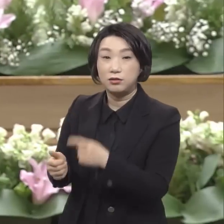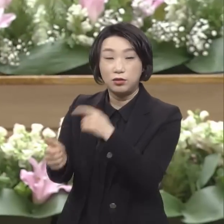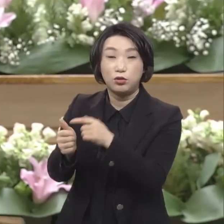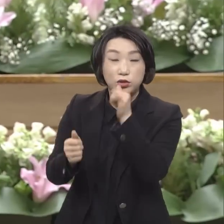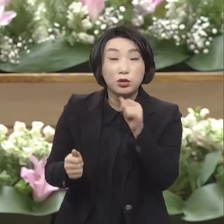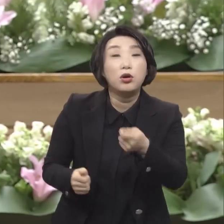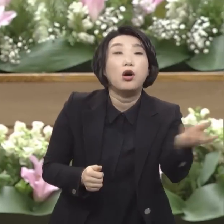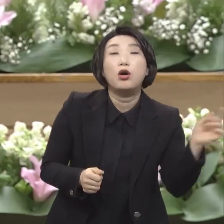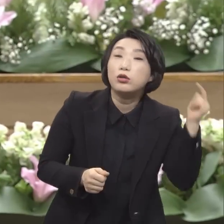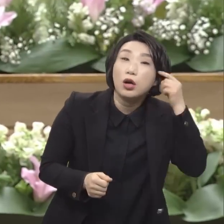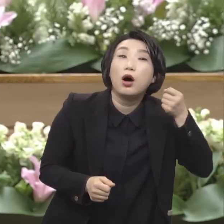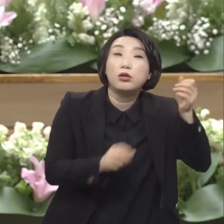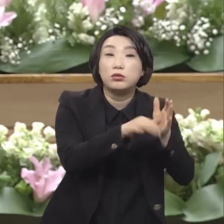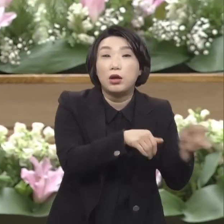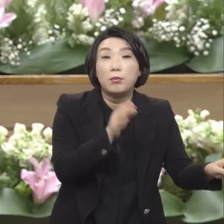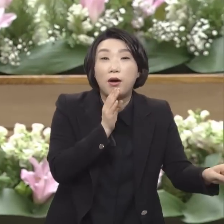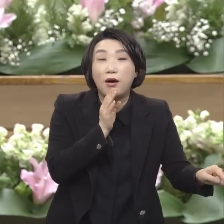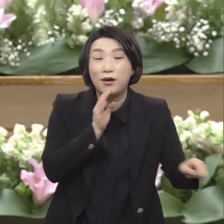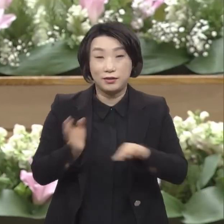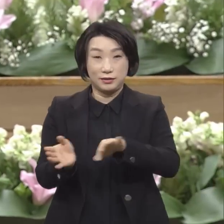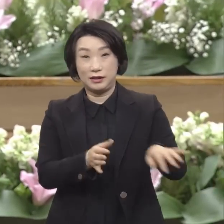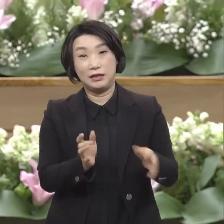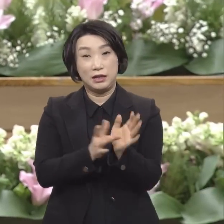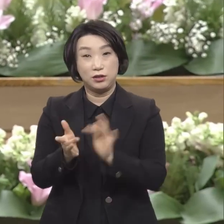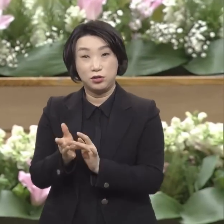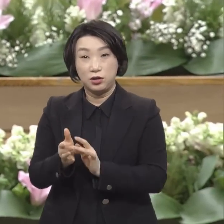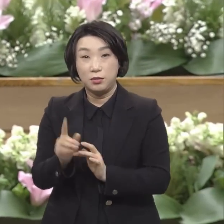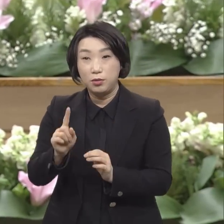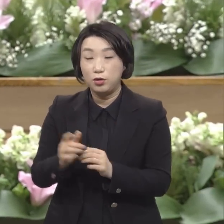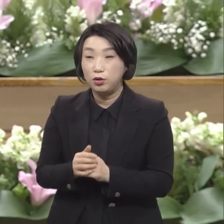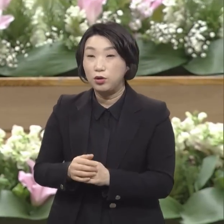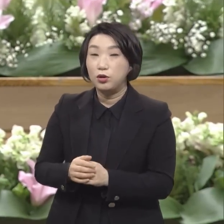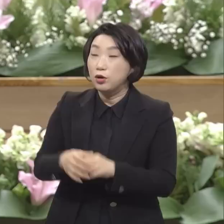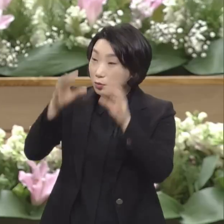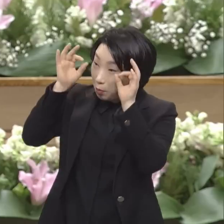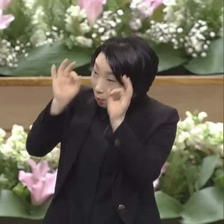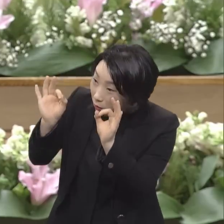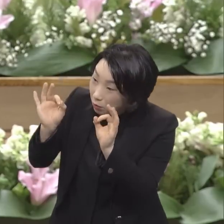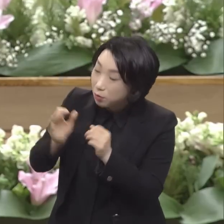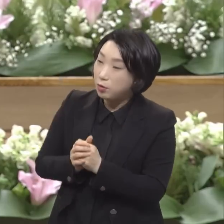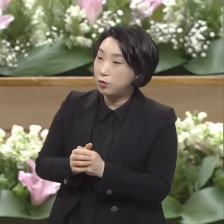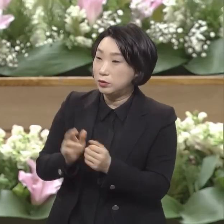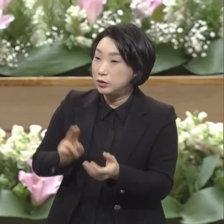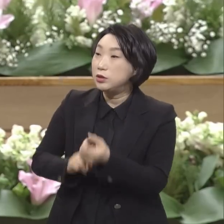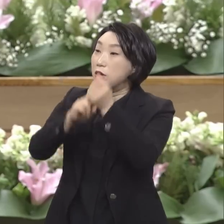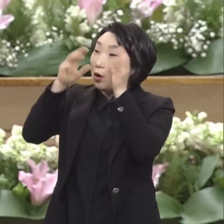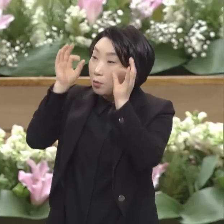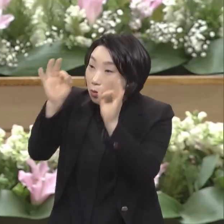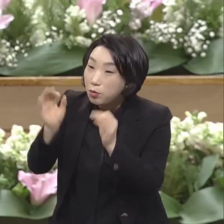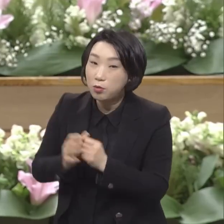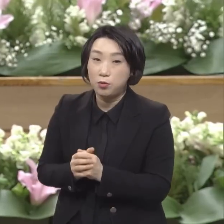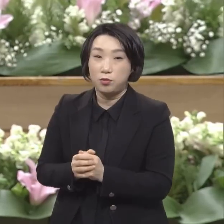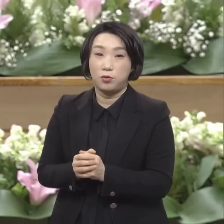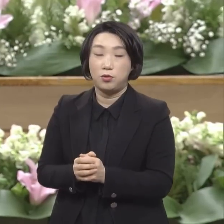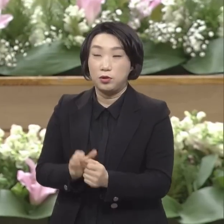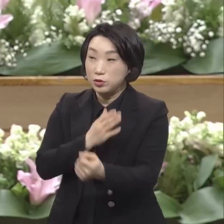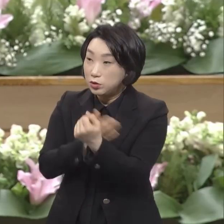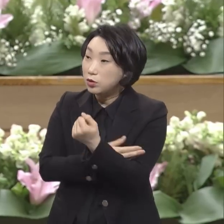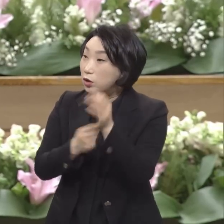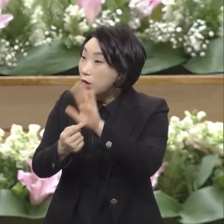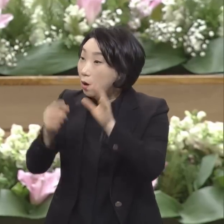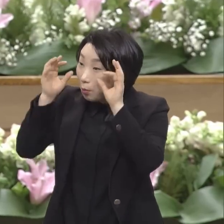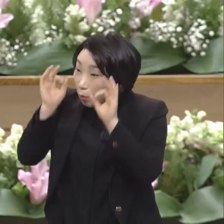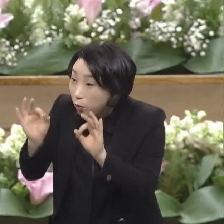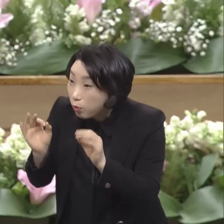저들 기준에서. 그런데 그때 예수님을 눈으로 보고 이적을 보고 능력을